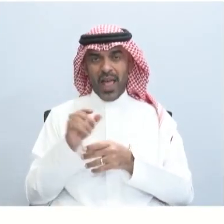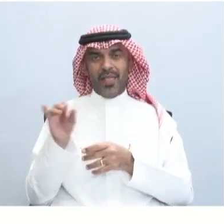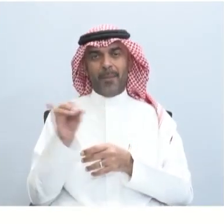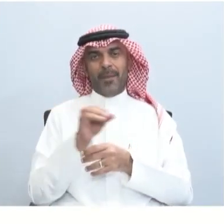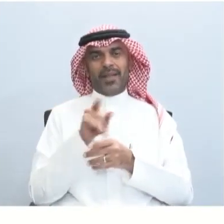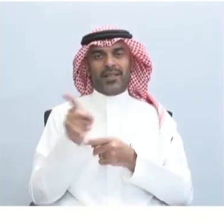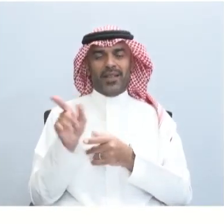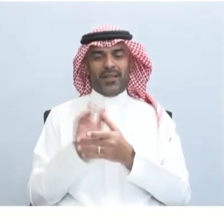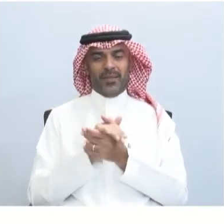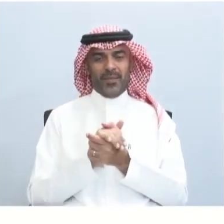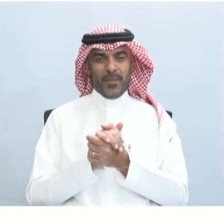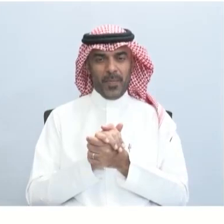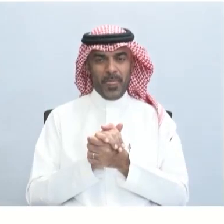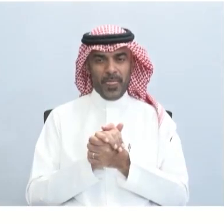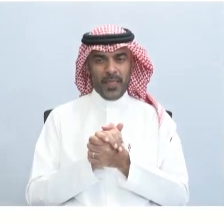للماده